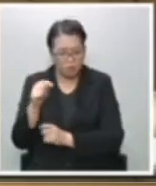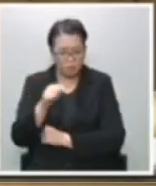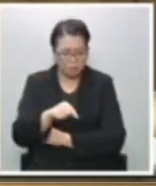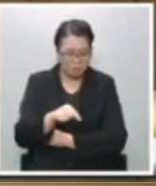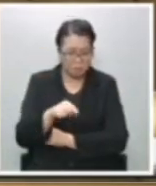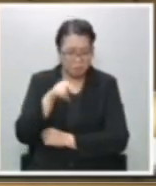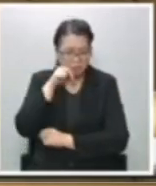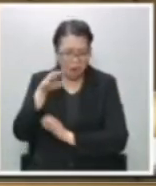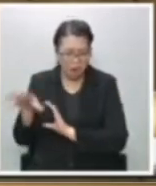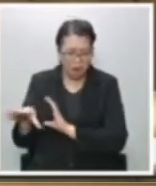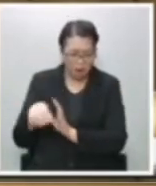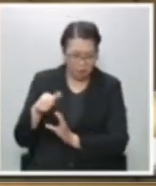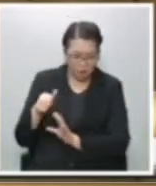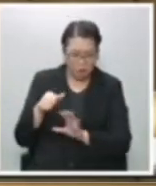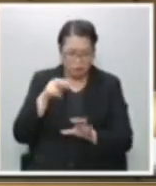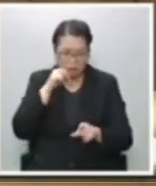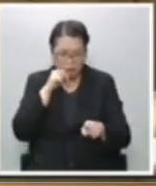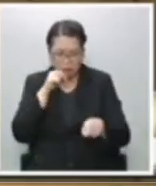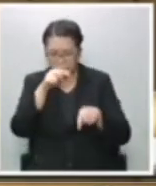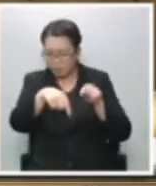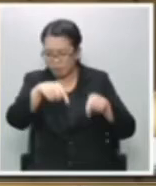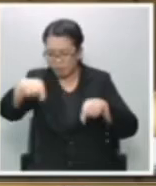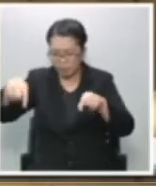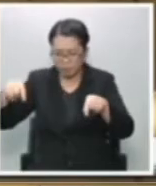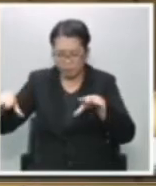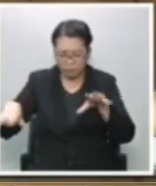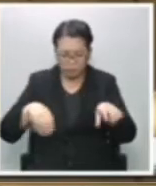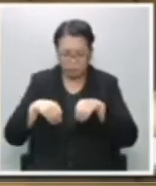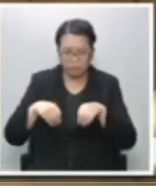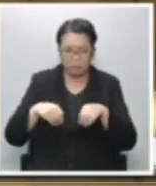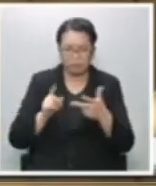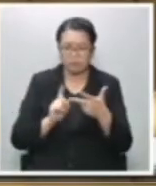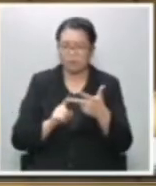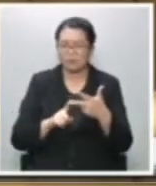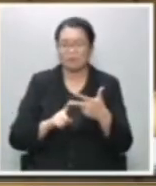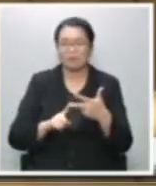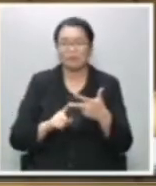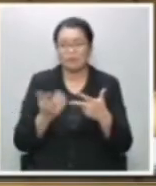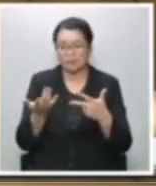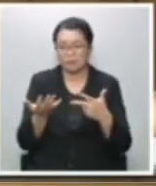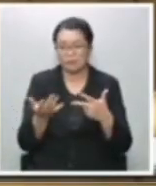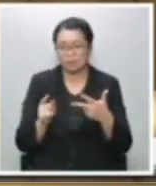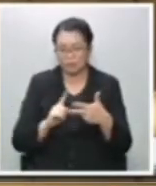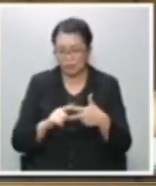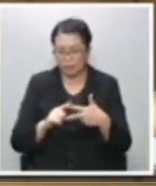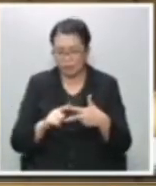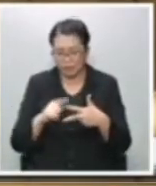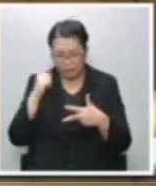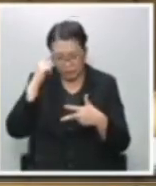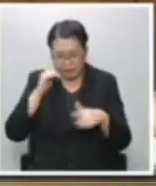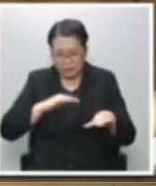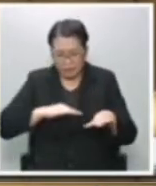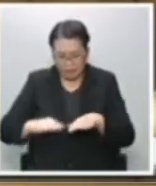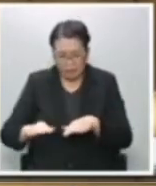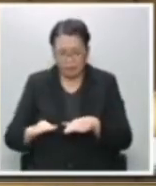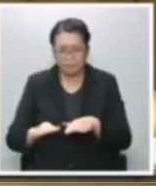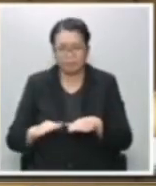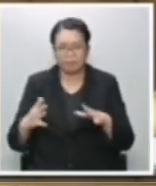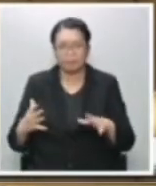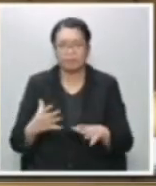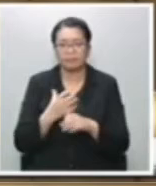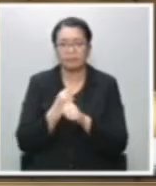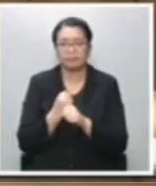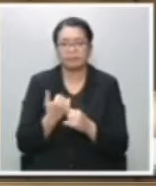ไปเอาน้ำมาได้ซึ่งเดี๋ยวจะไม่เหมือนกับองค์กรที่3เขาก็เตรียมการแก้ไขทั้งหมดสรุปมาถึงขณะ